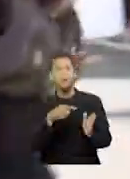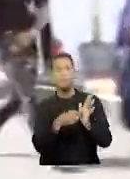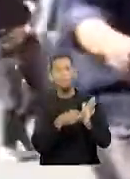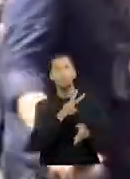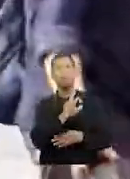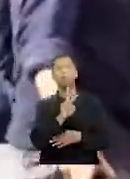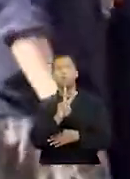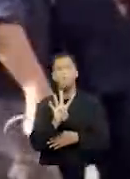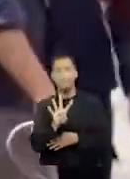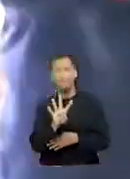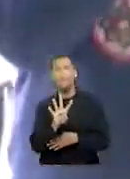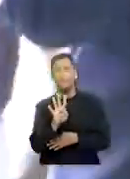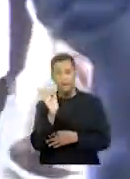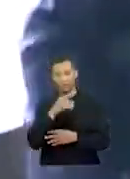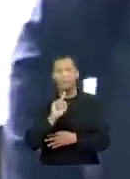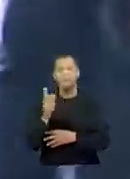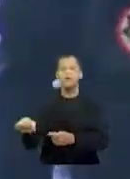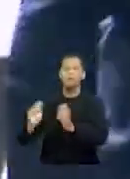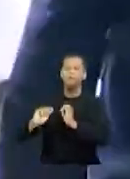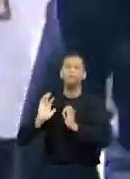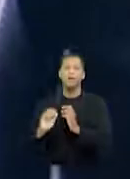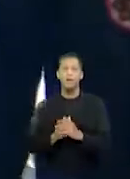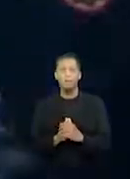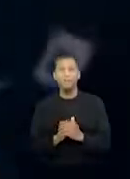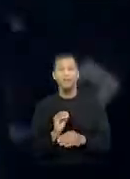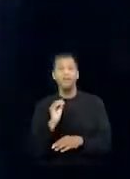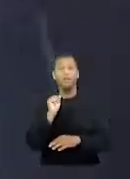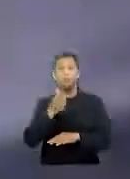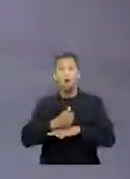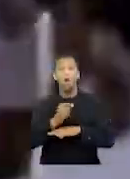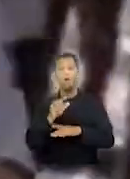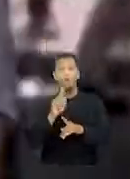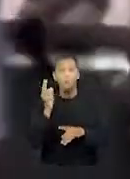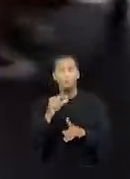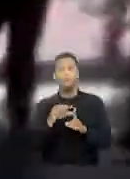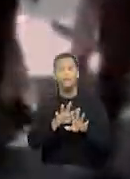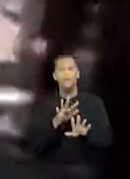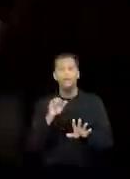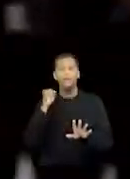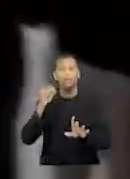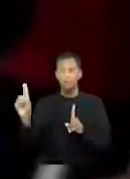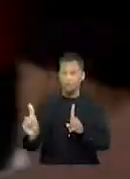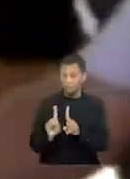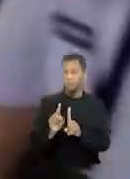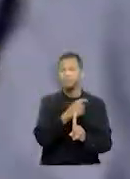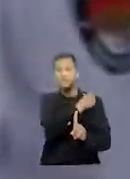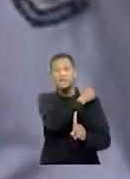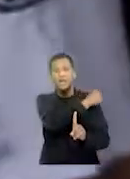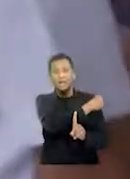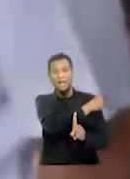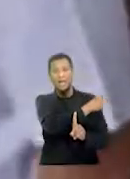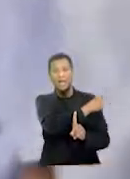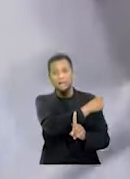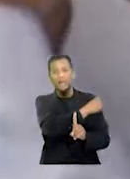pertama. Ketua Umum Partai Perindo Haritanu Sudibyo mendaftarkan Partai Perindo didampingi Sekjen Partai Perindo Ahmad Rofik serta